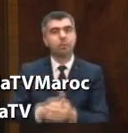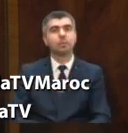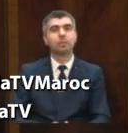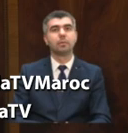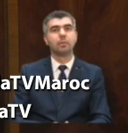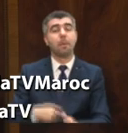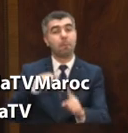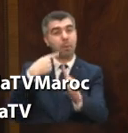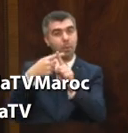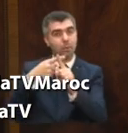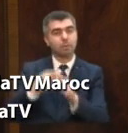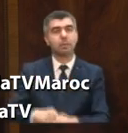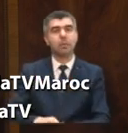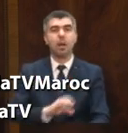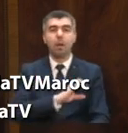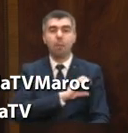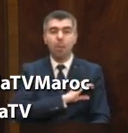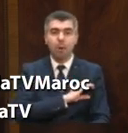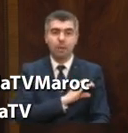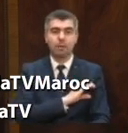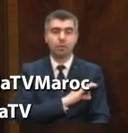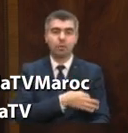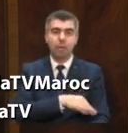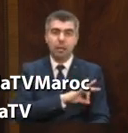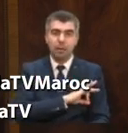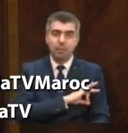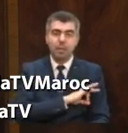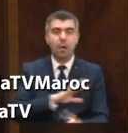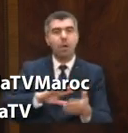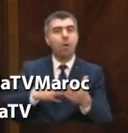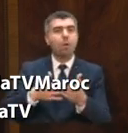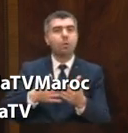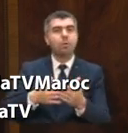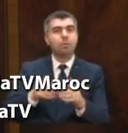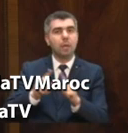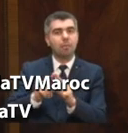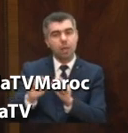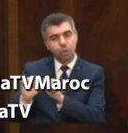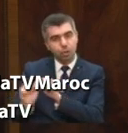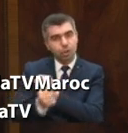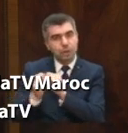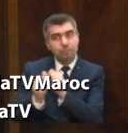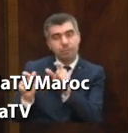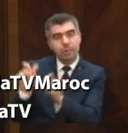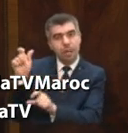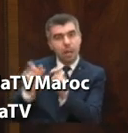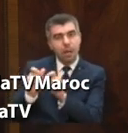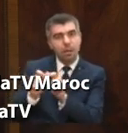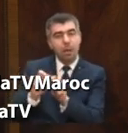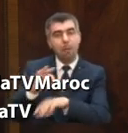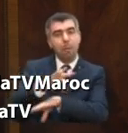وكذلك القوات الأمن والسلطات العمومية بمختلف درجاتهم وعمال النظافة وكل